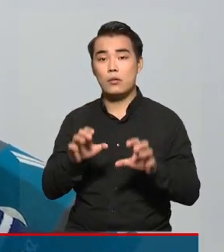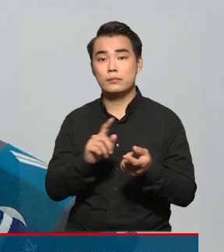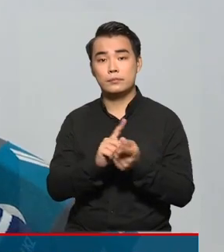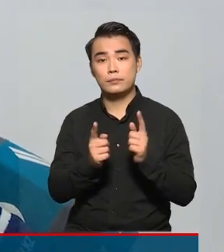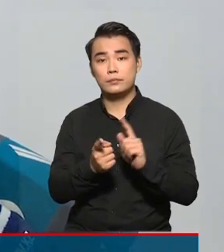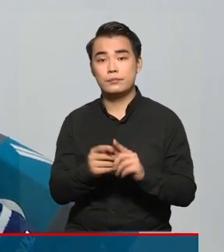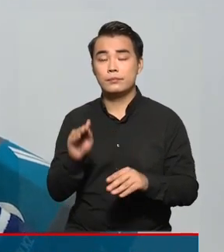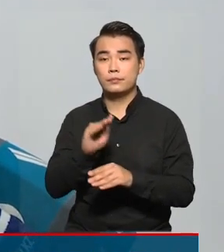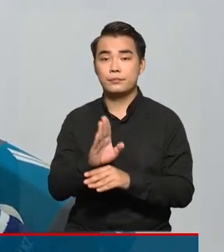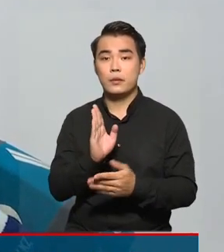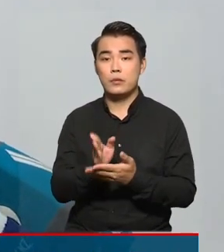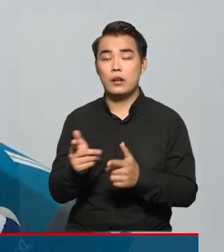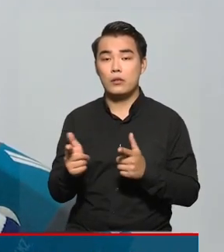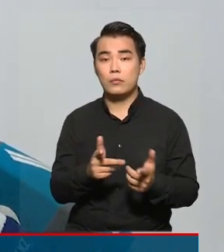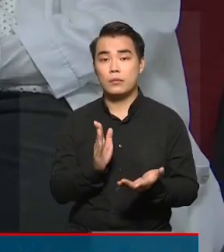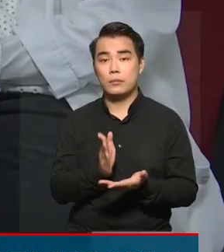кіргізуге дайынбыз.